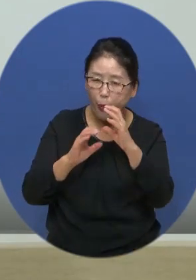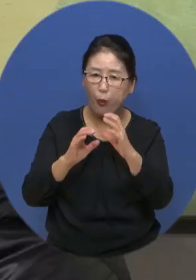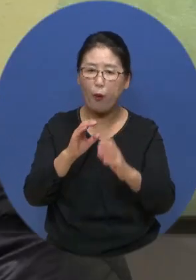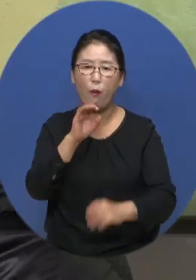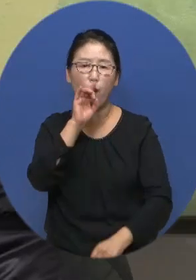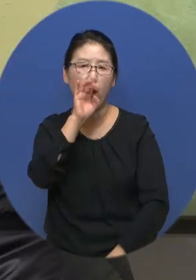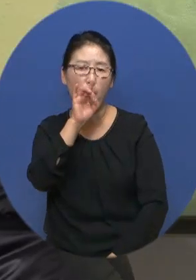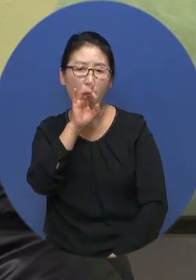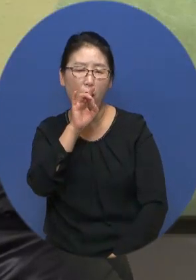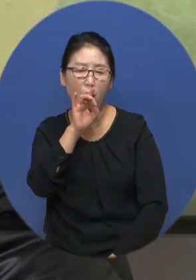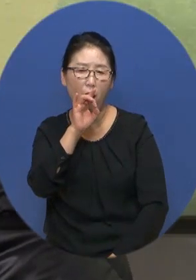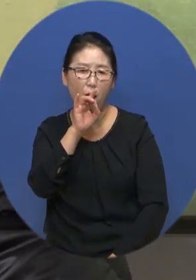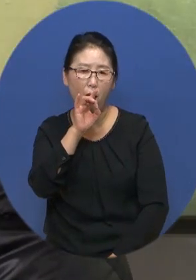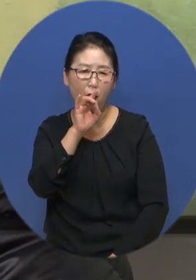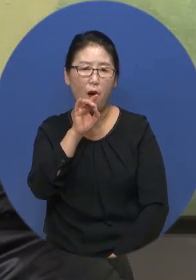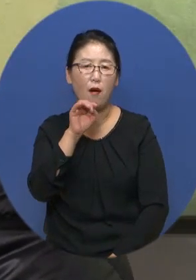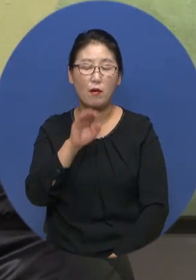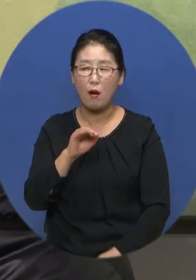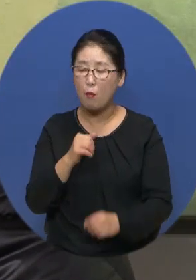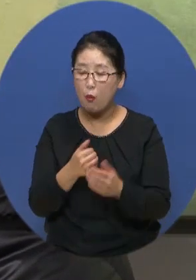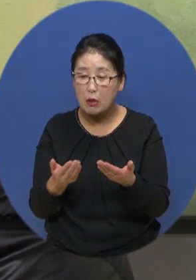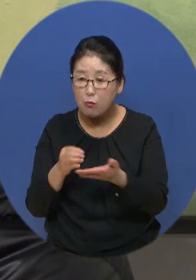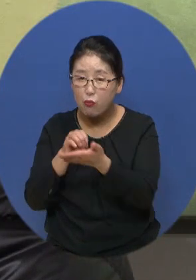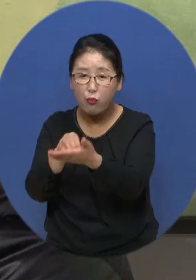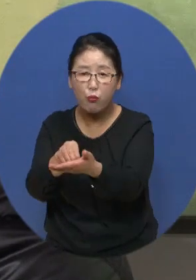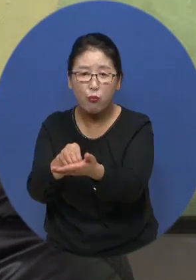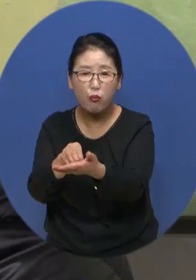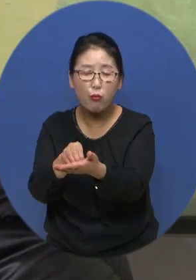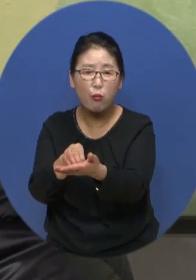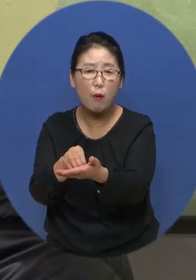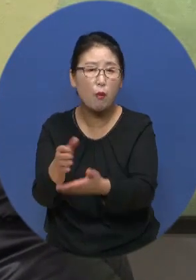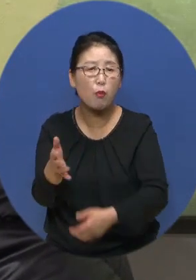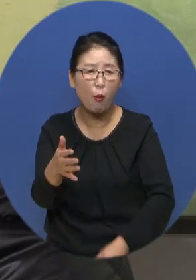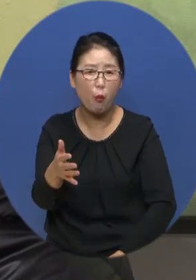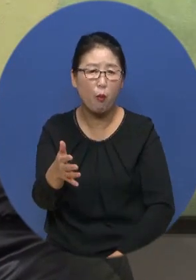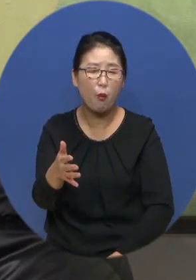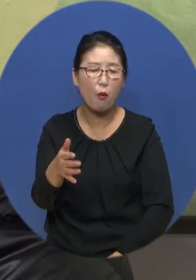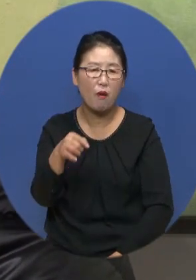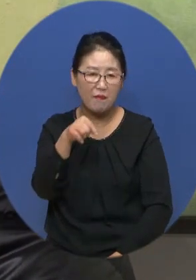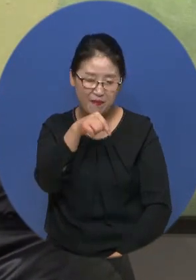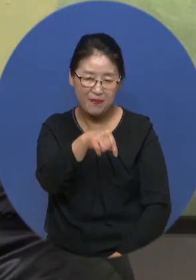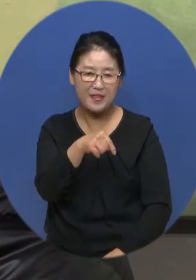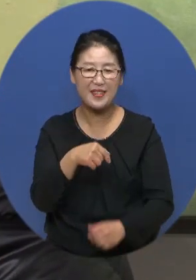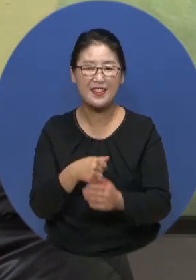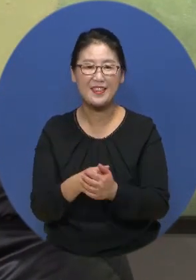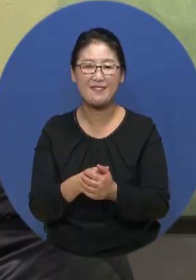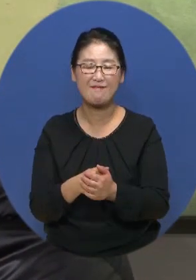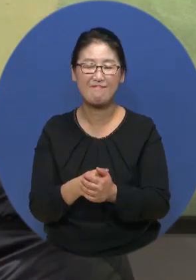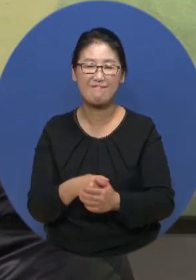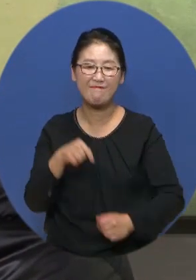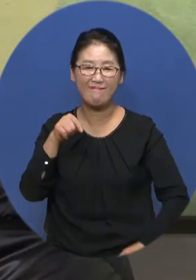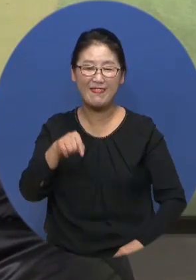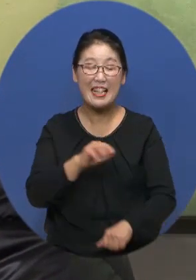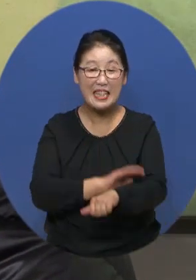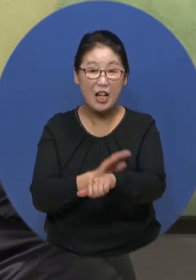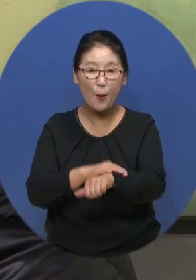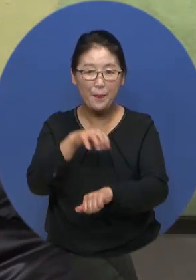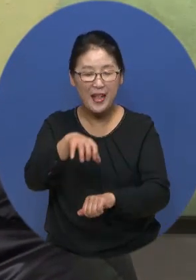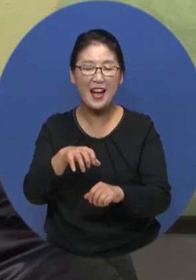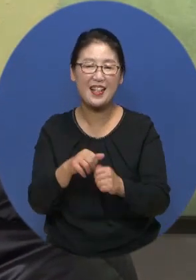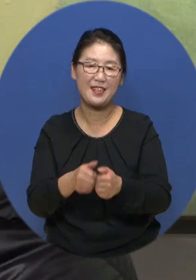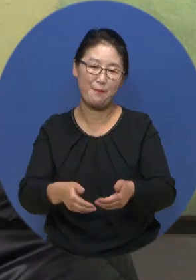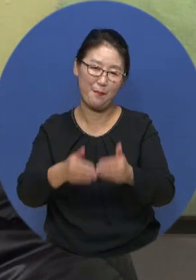어려운데 우리 애들이 갈 데가 없어요. 그래갖고 보낼 데도 없고 그래서 시작한 게 레그랜드의 작업장을 직접 만들게